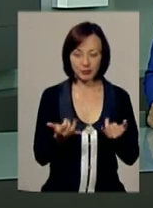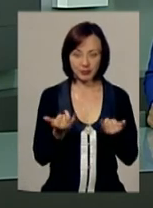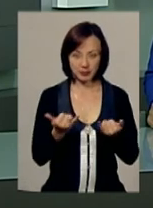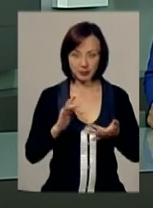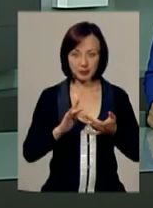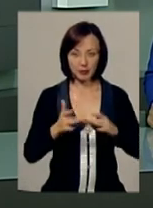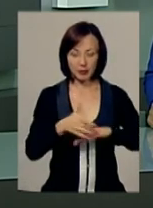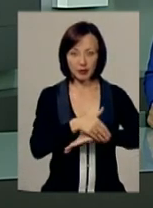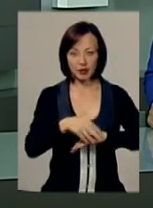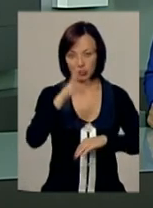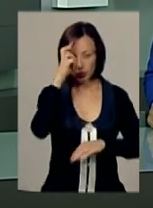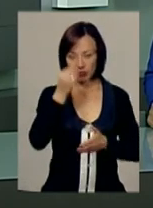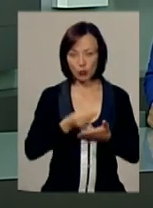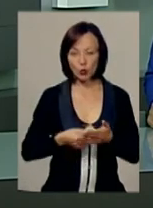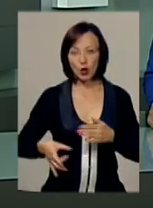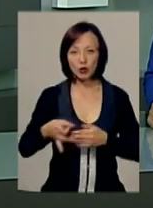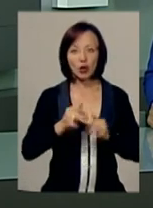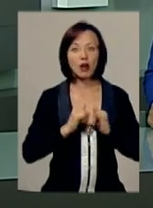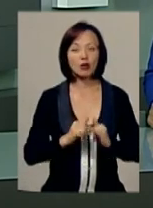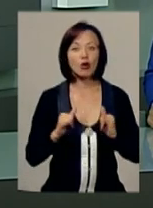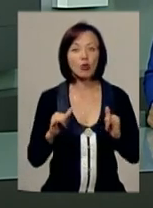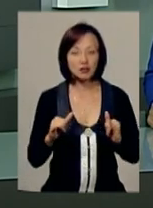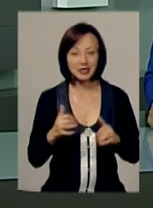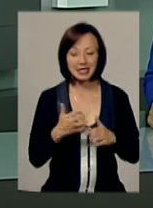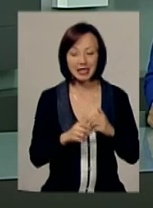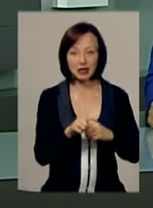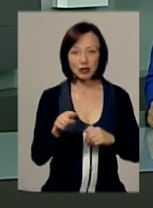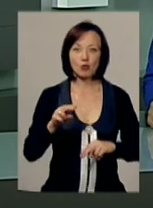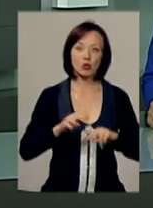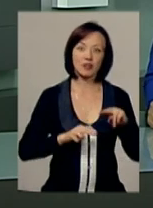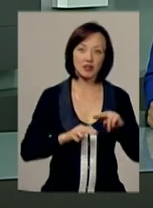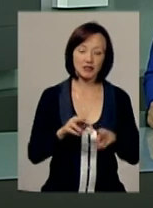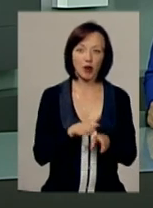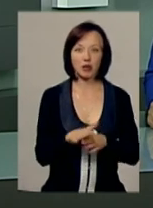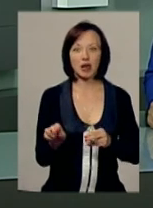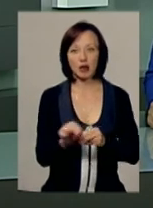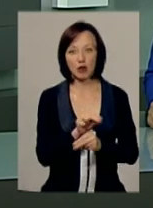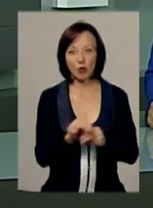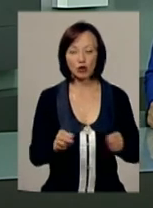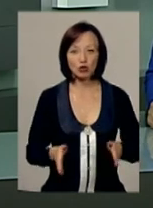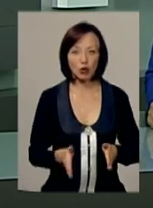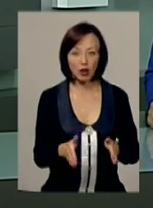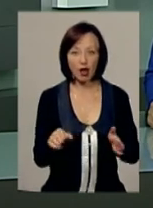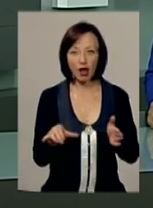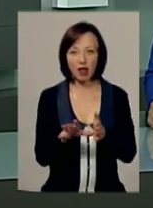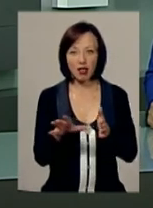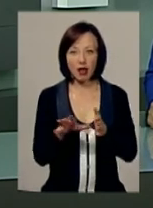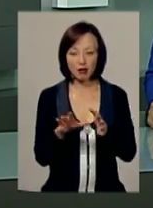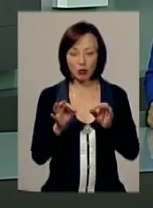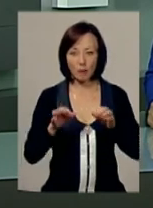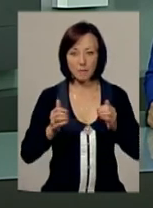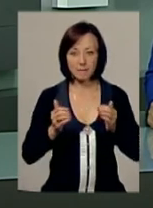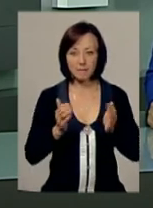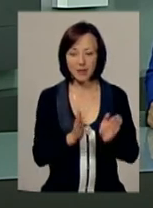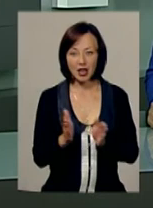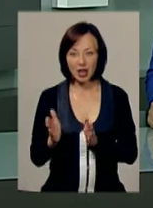онлайн-платформі Державного фонду регіонального розвитку. Серед них – будівництво та капітальний ремонт доріг, електромереж, водогонів,